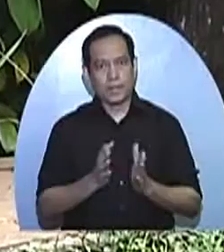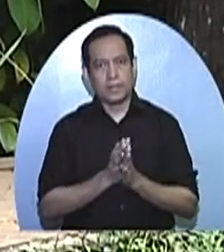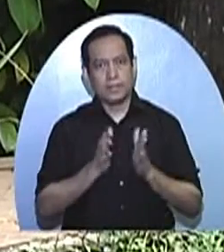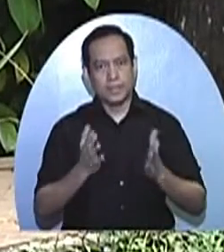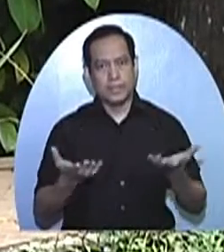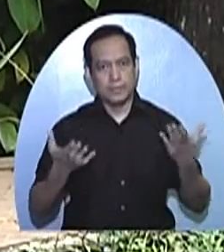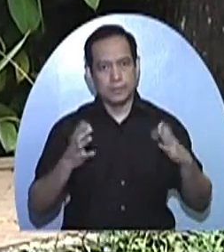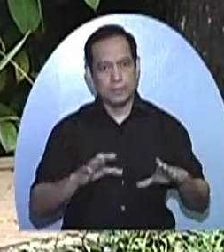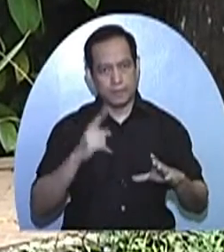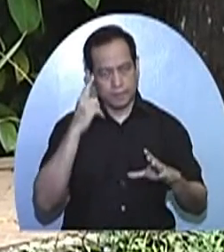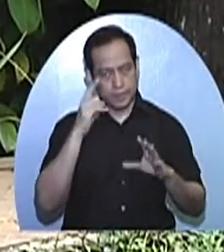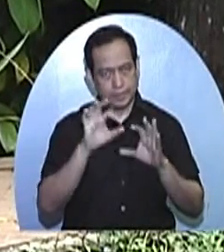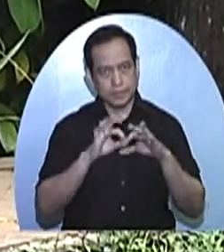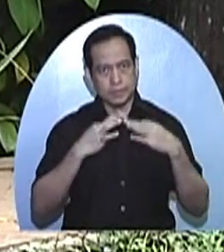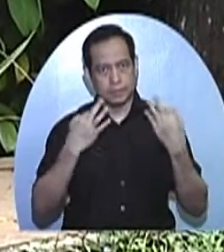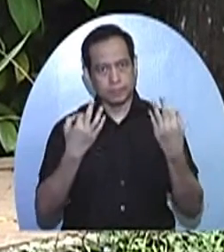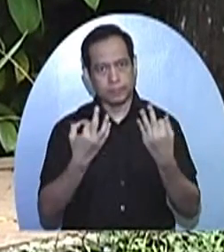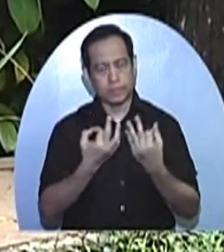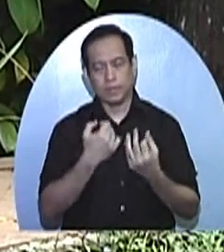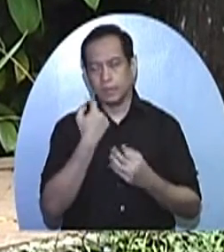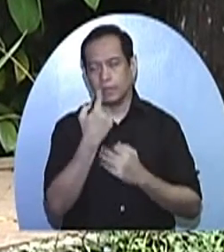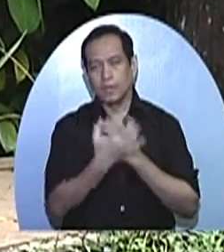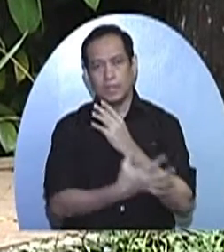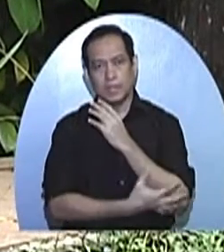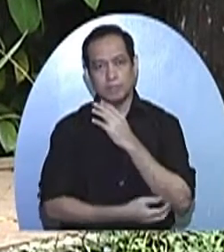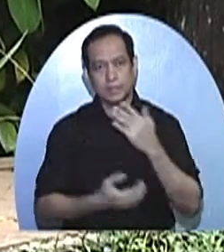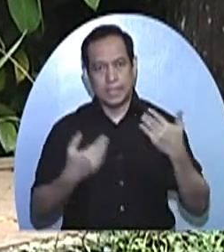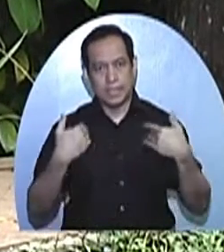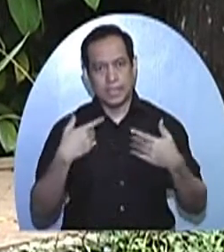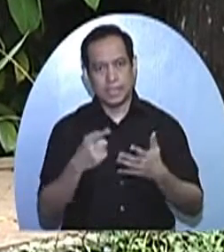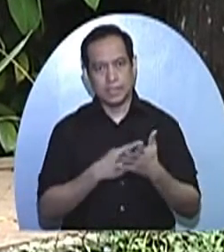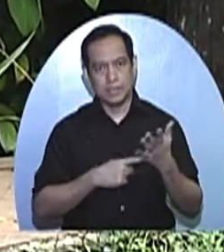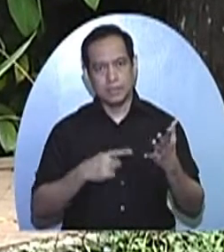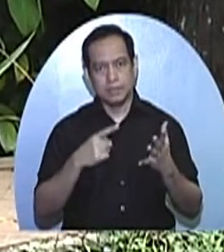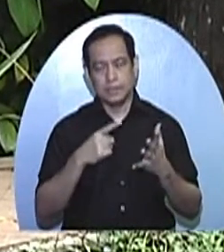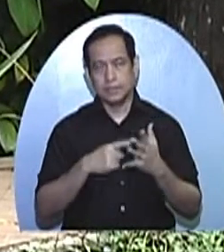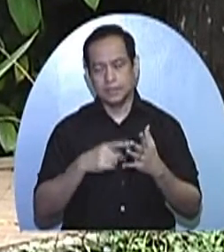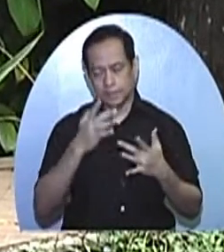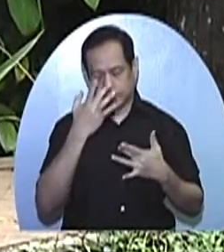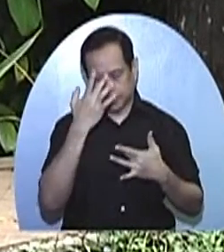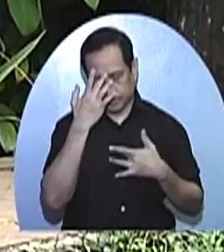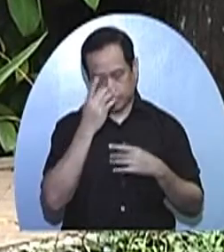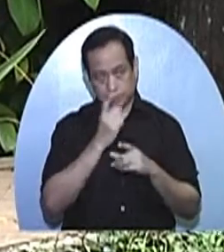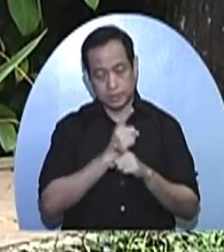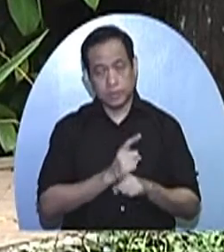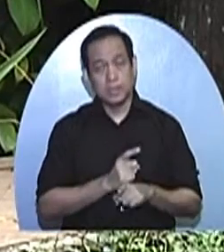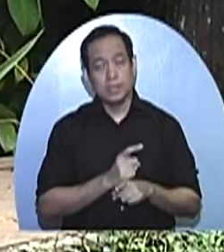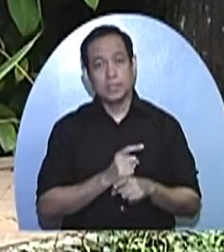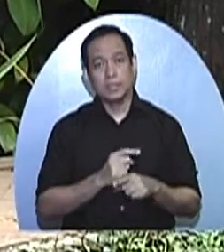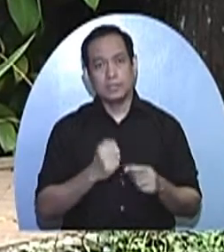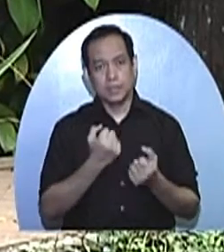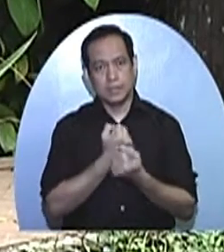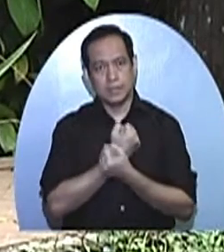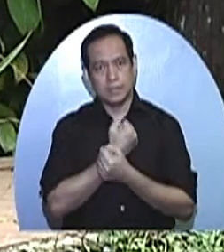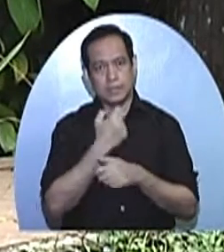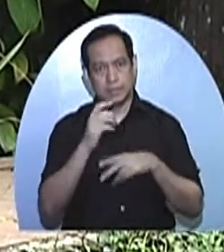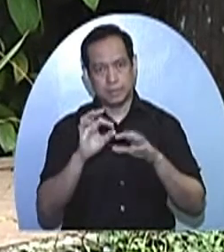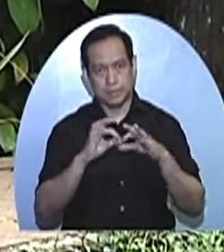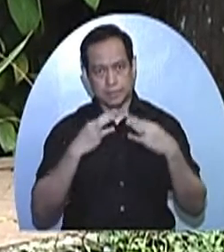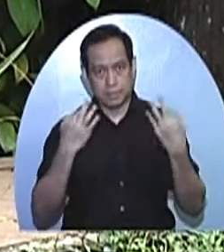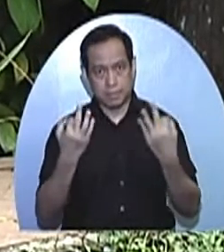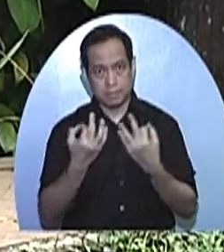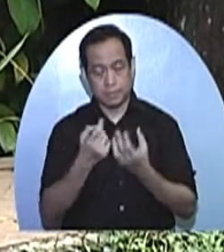Malaking pagsubok para sa mga pamilyang naghihikahos ang pagkakaroon ng malubhang sakit o kapansanan ng kanilang mga mahal sa